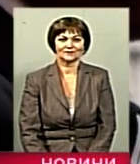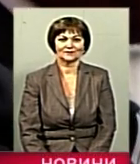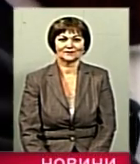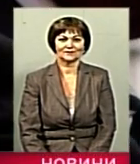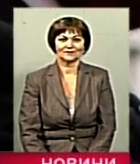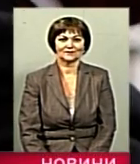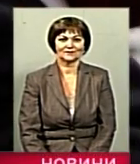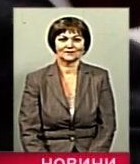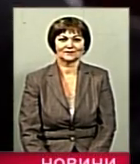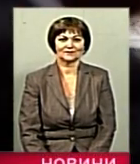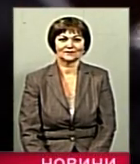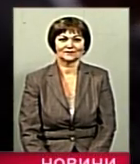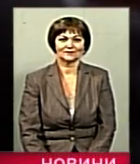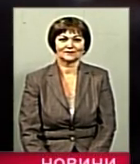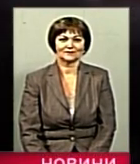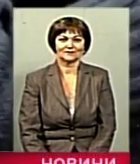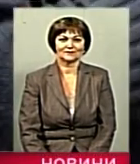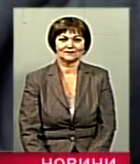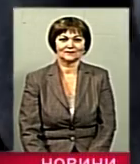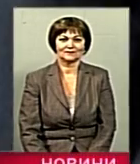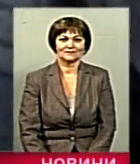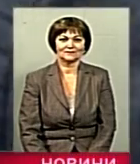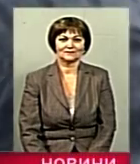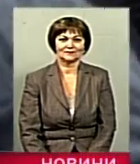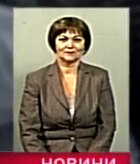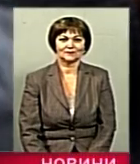Це моє місто,